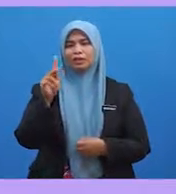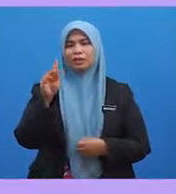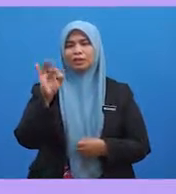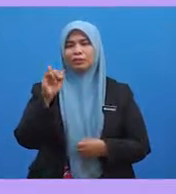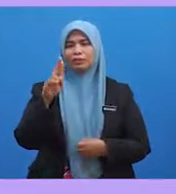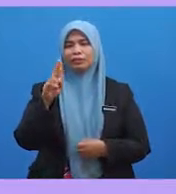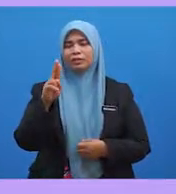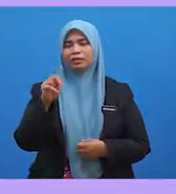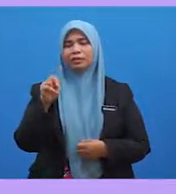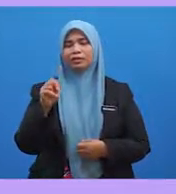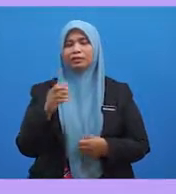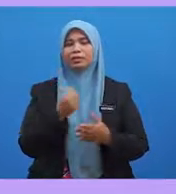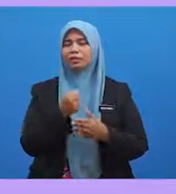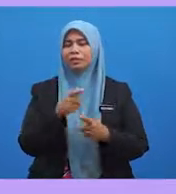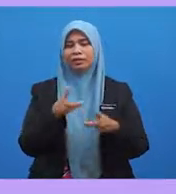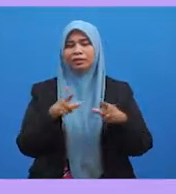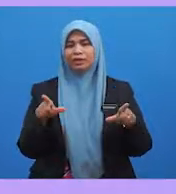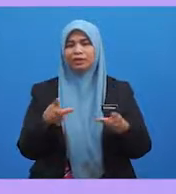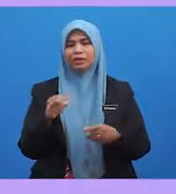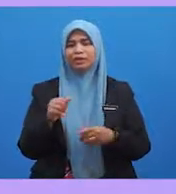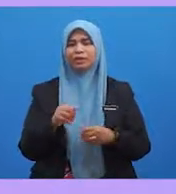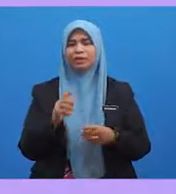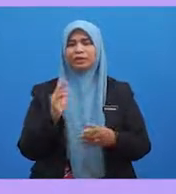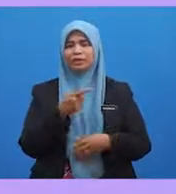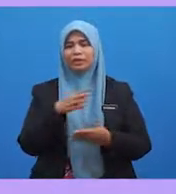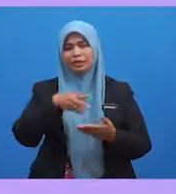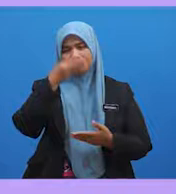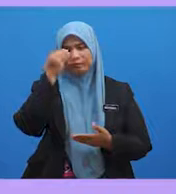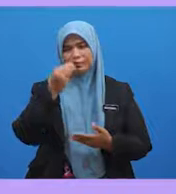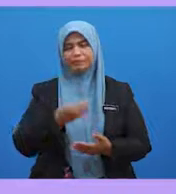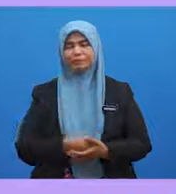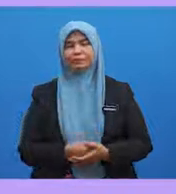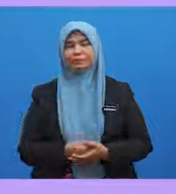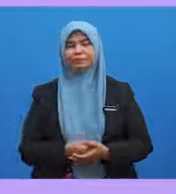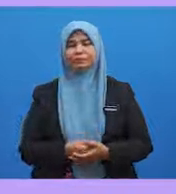mana-mana surah dari Al-Quran yang dihafal oleh murid-murid.